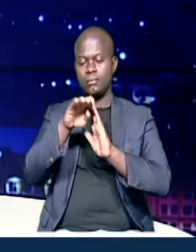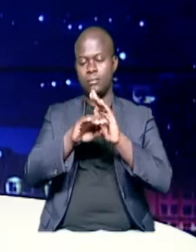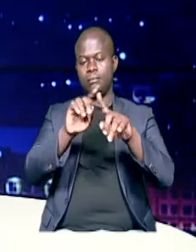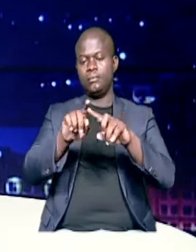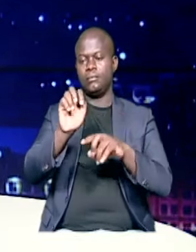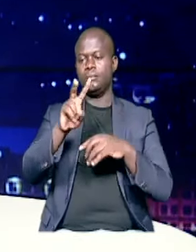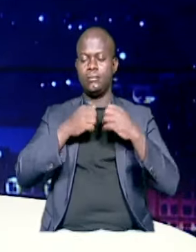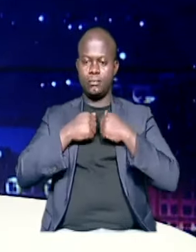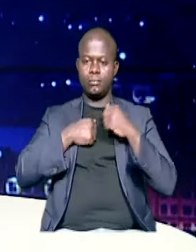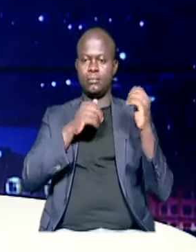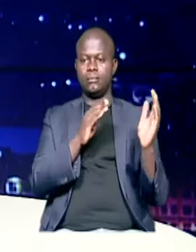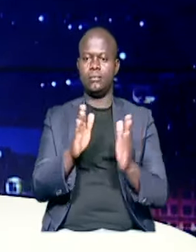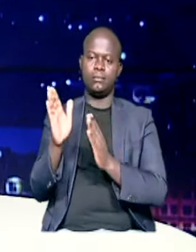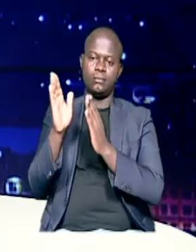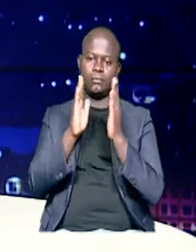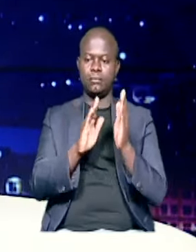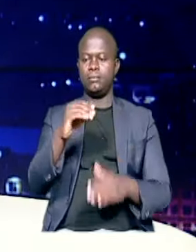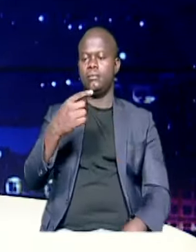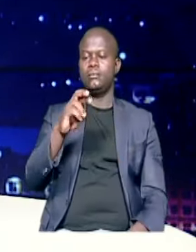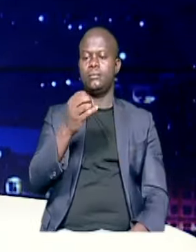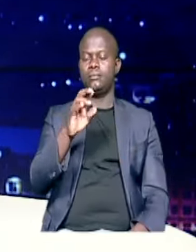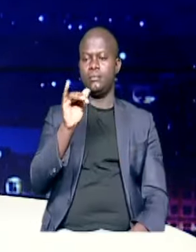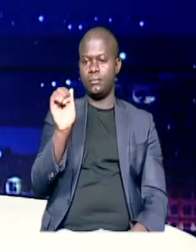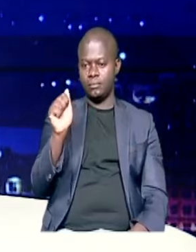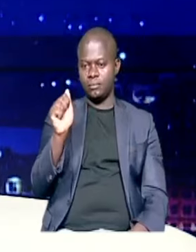ya televiziyo Rwanda yabateguriye. Ndi Gloria